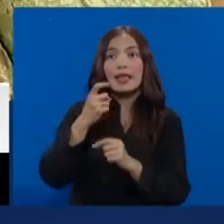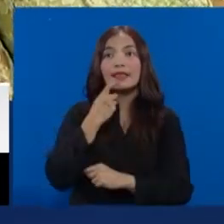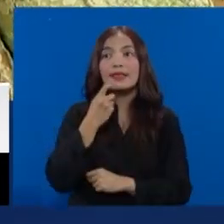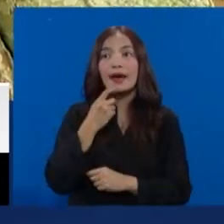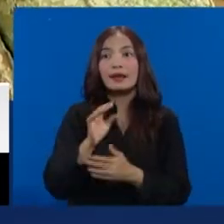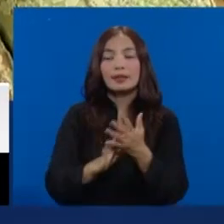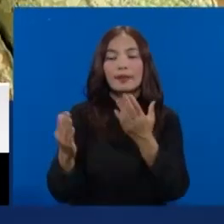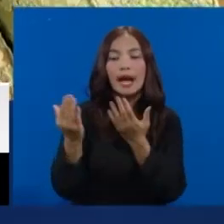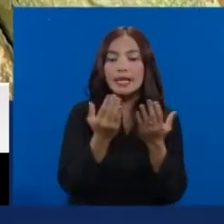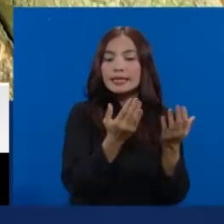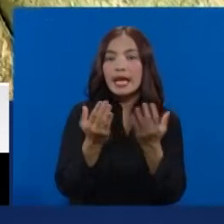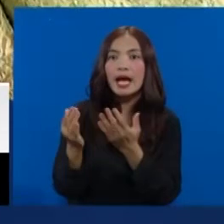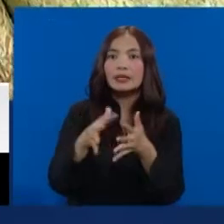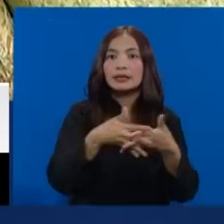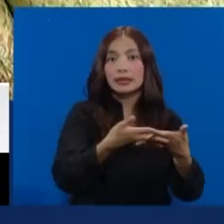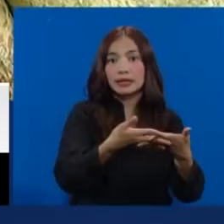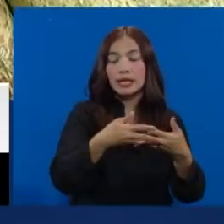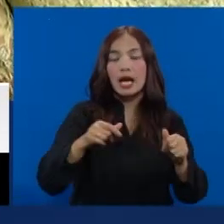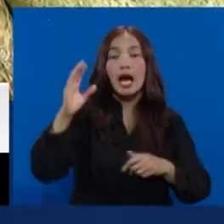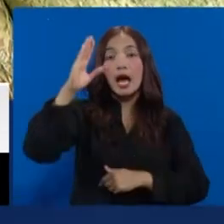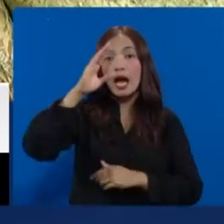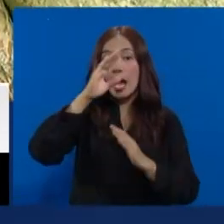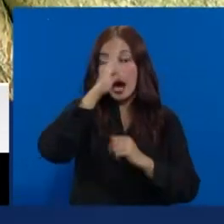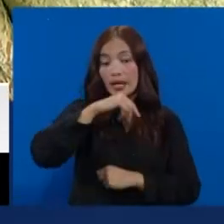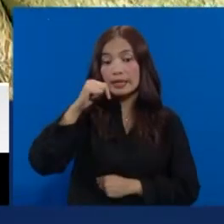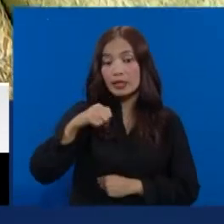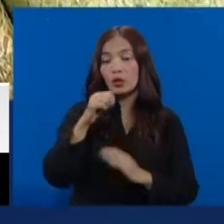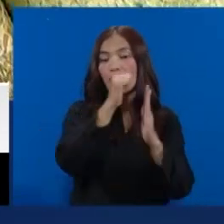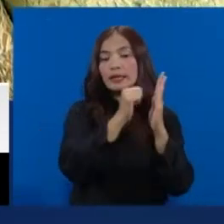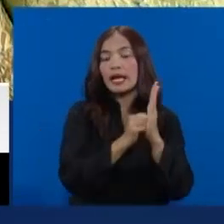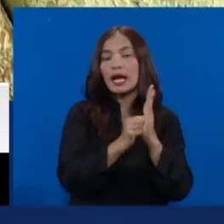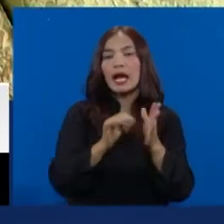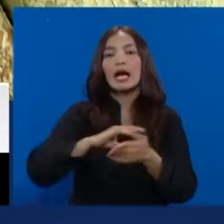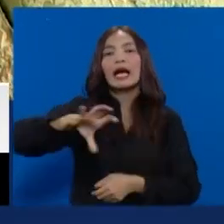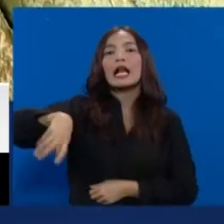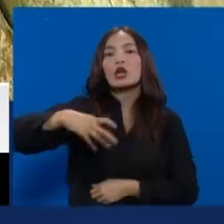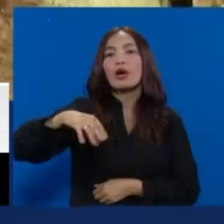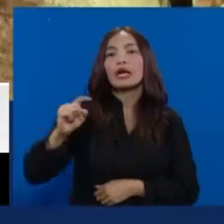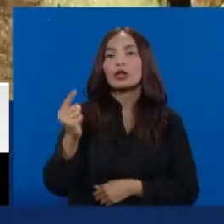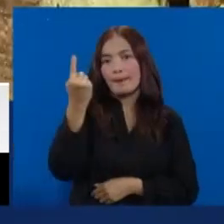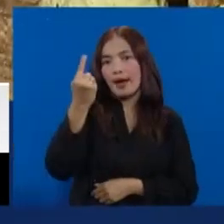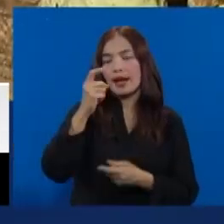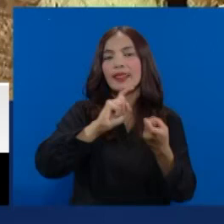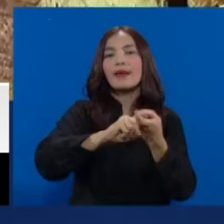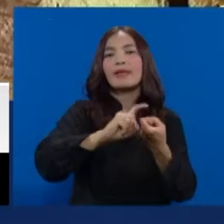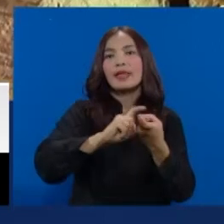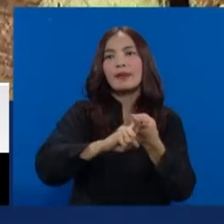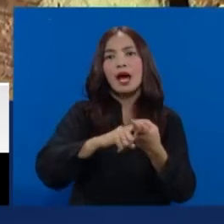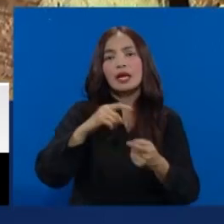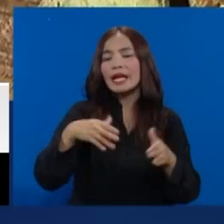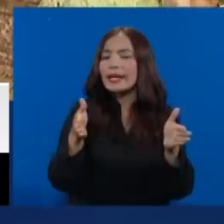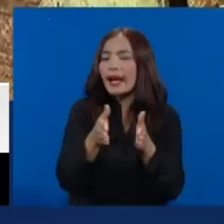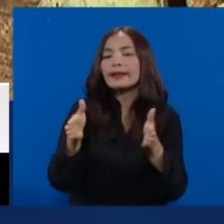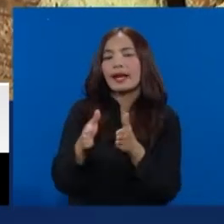juga pengajian, di mana pada acara tersebut hanya keluarga inti saja dan juga kerabat saja atau ada